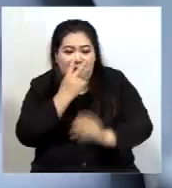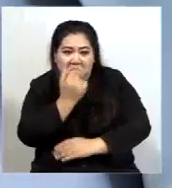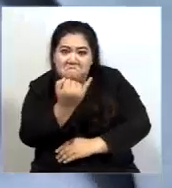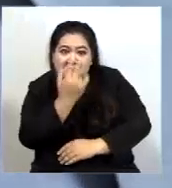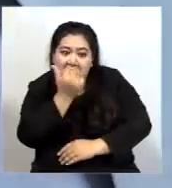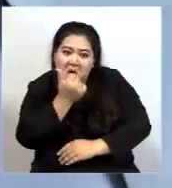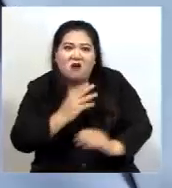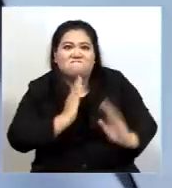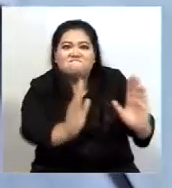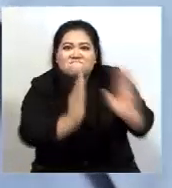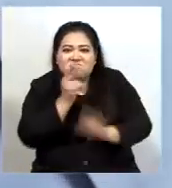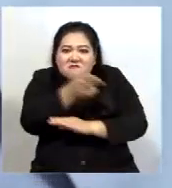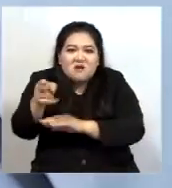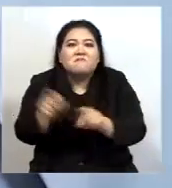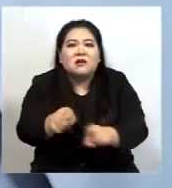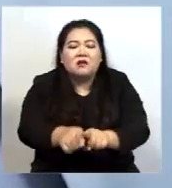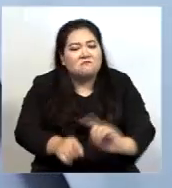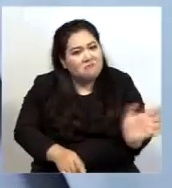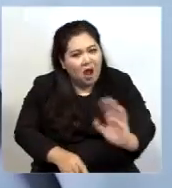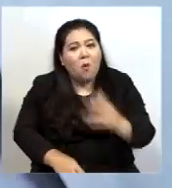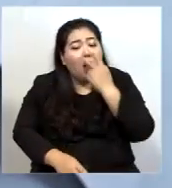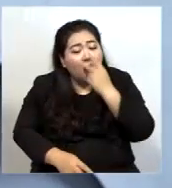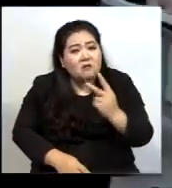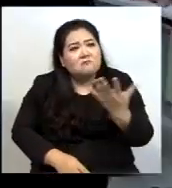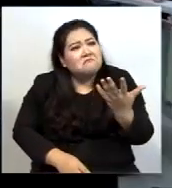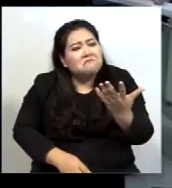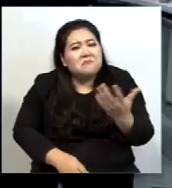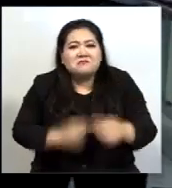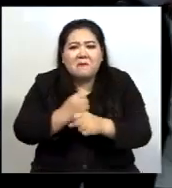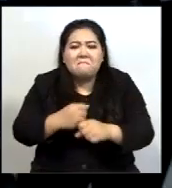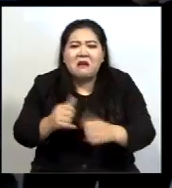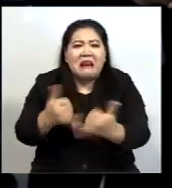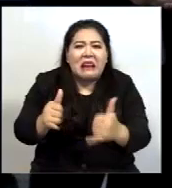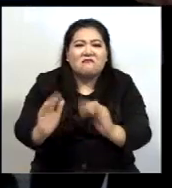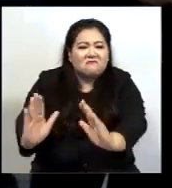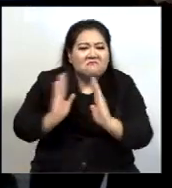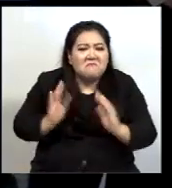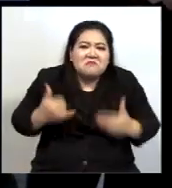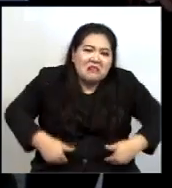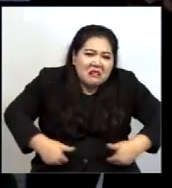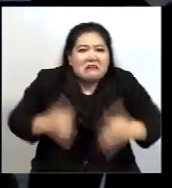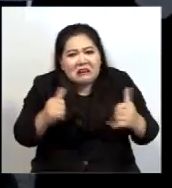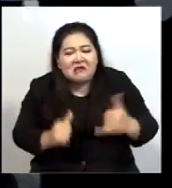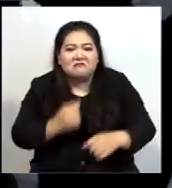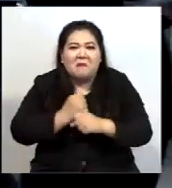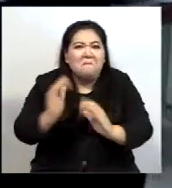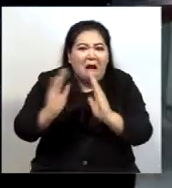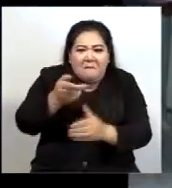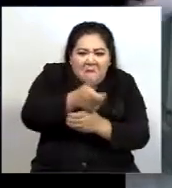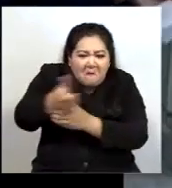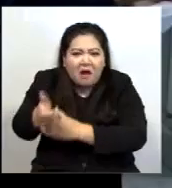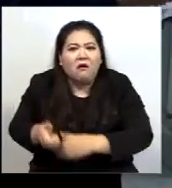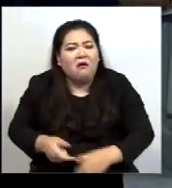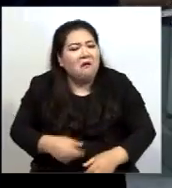าก 3-4 กรณีที่ผ่านมาที่มีการโพสต์ผ่านสื่อออนไลน์เลียนแบบพฤติกรรมของผู้ก่อเหตุเพราะฉะนั้นก็ต้องระมัดระวังในการนำเสนอ